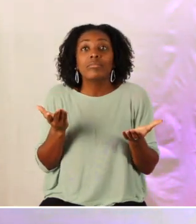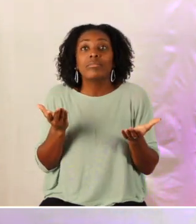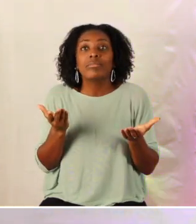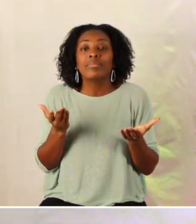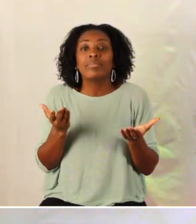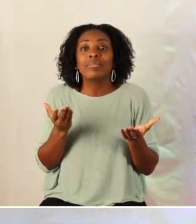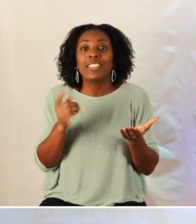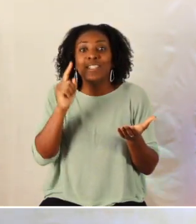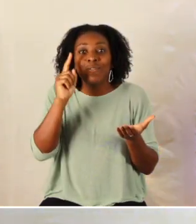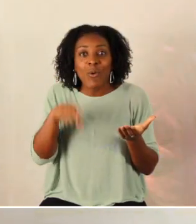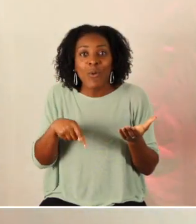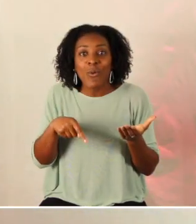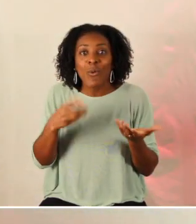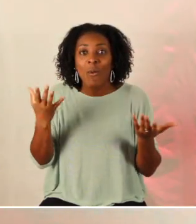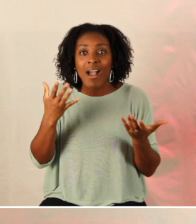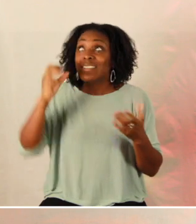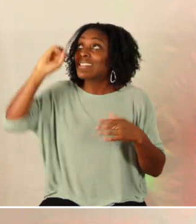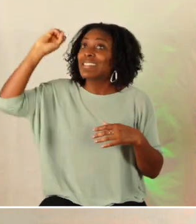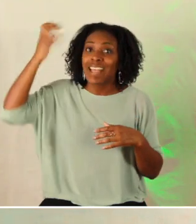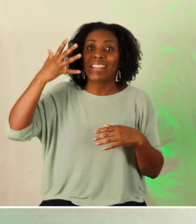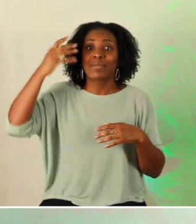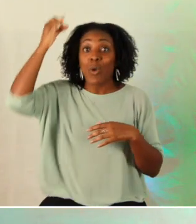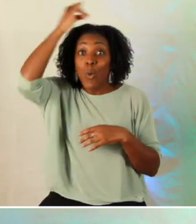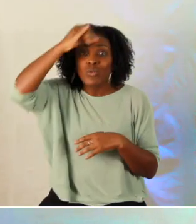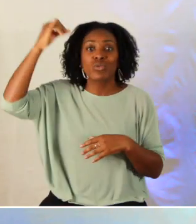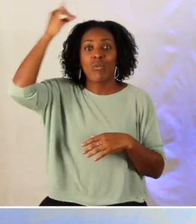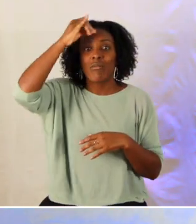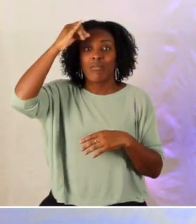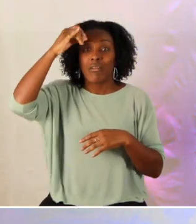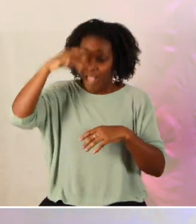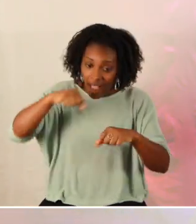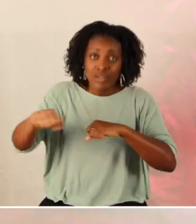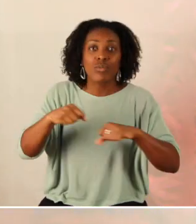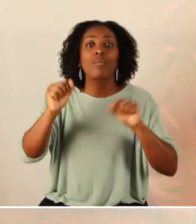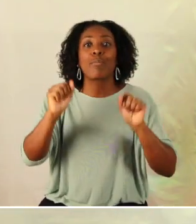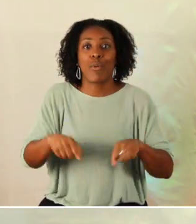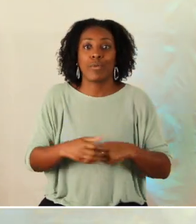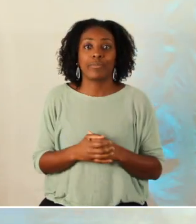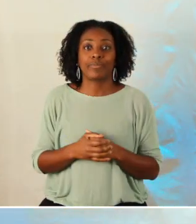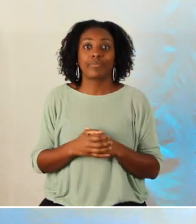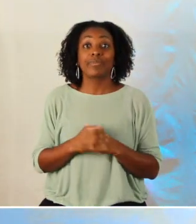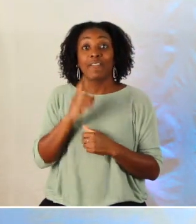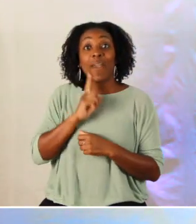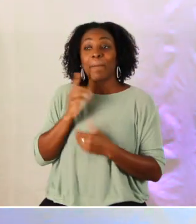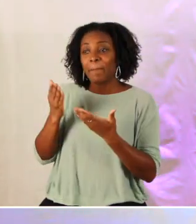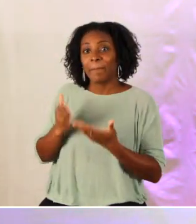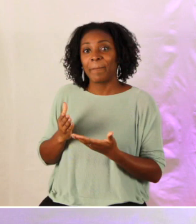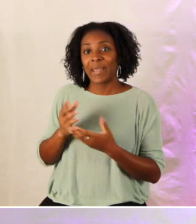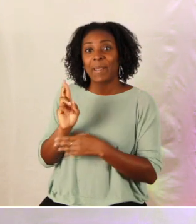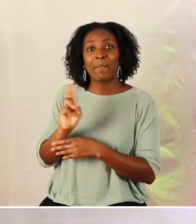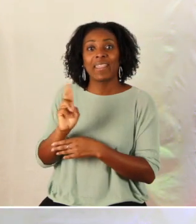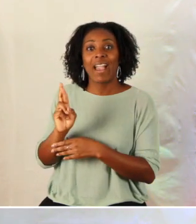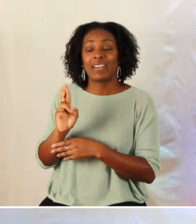bien, l'action ou l'onction du Saint-Esprit sur sa propre vie. On voit que cette femme-là, eh bien, elle avait